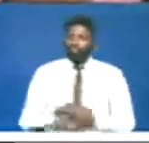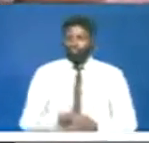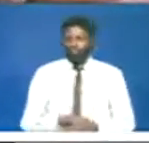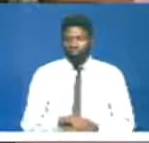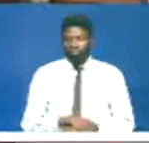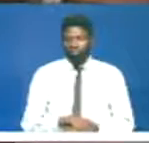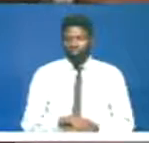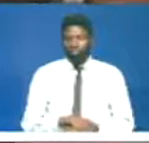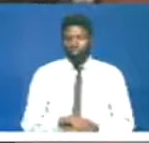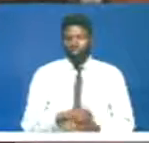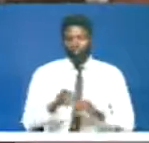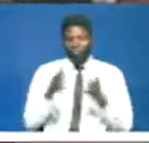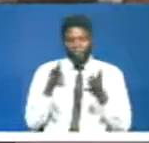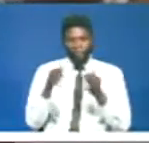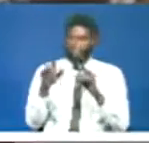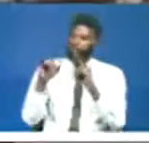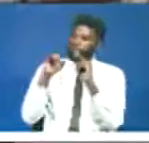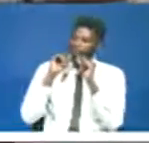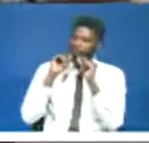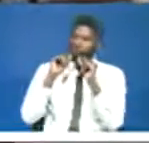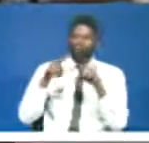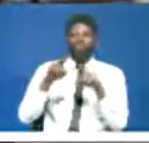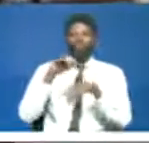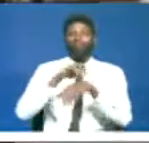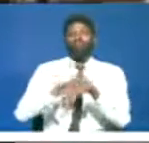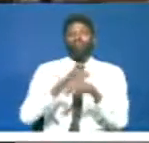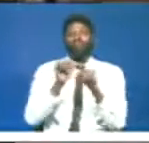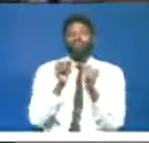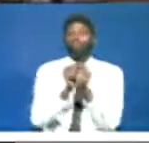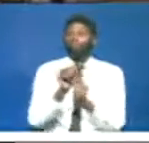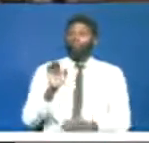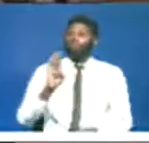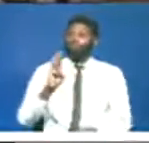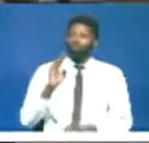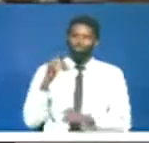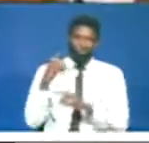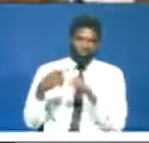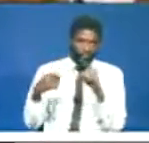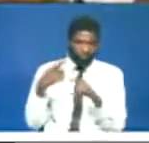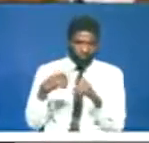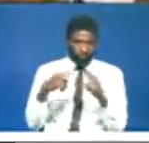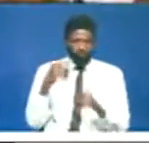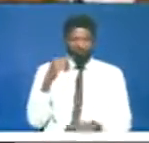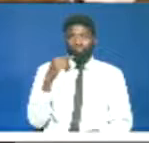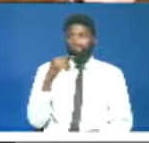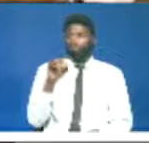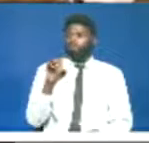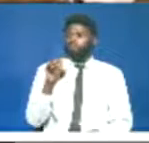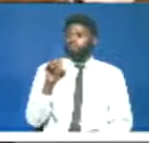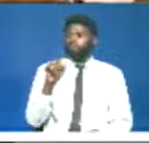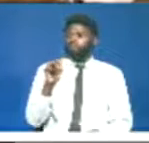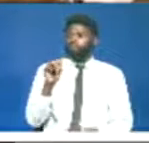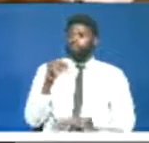Leo tumeambiwa ya kwamba mnapata karibu bilioni 10 kila mwaka. Kwa sababu ya hii dam, sasa